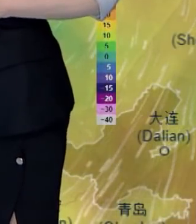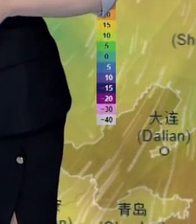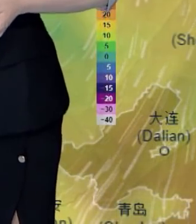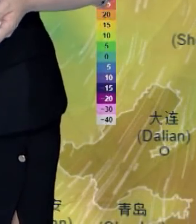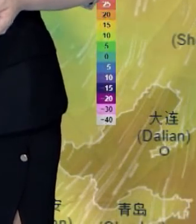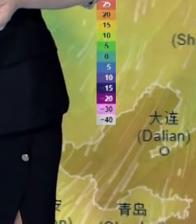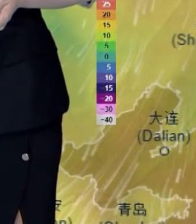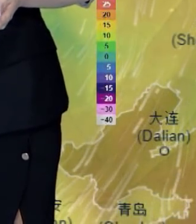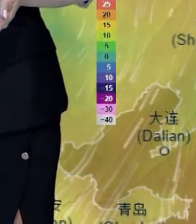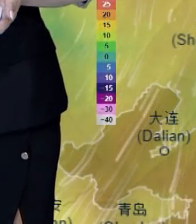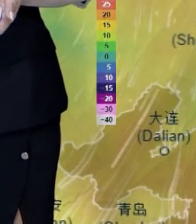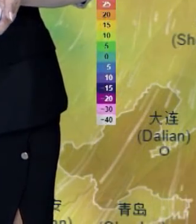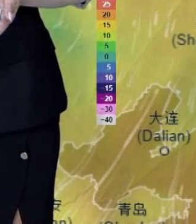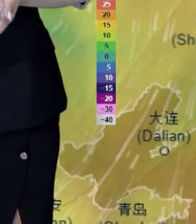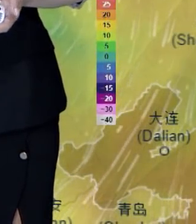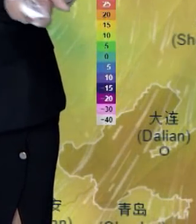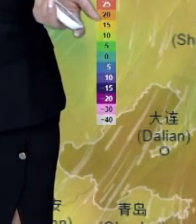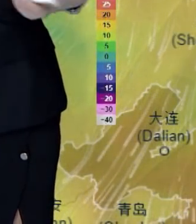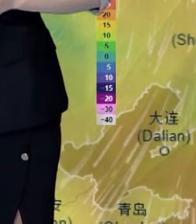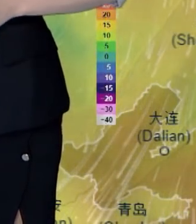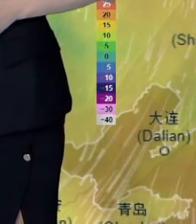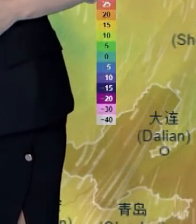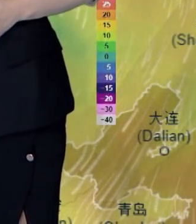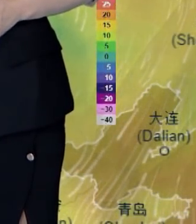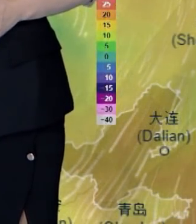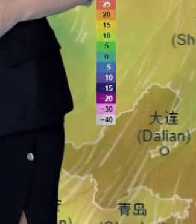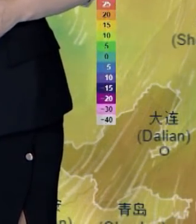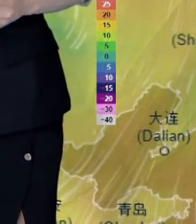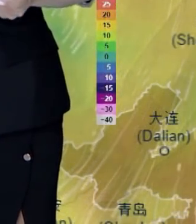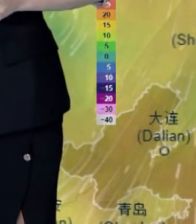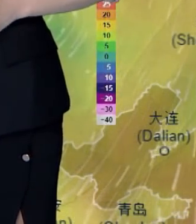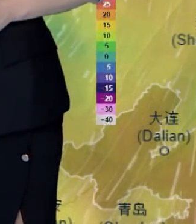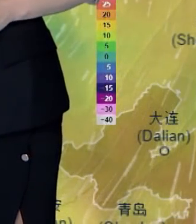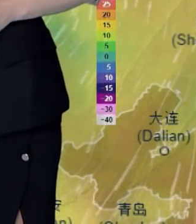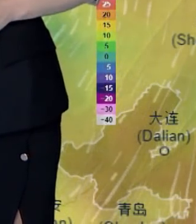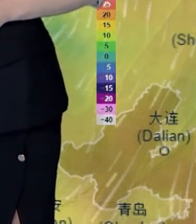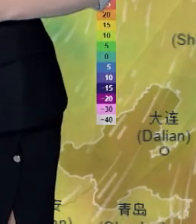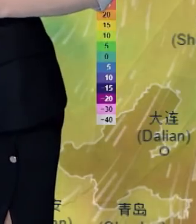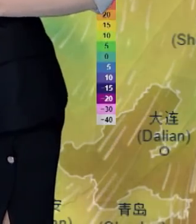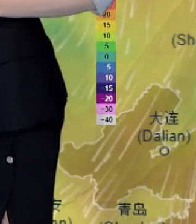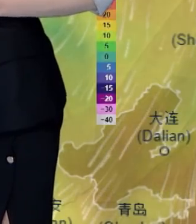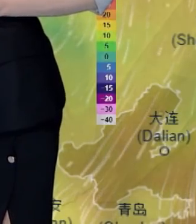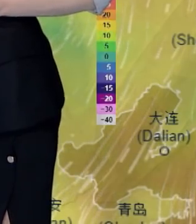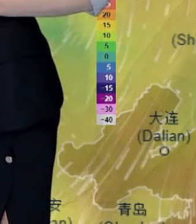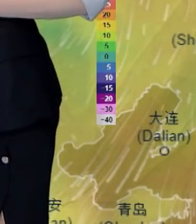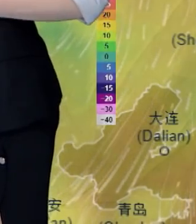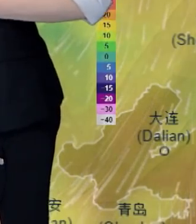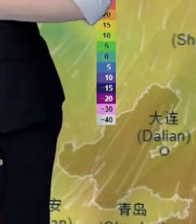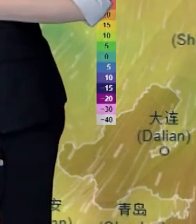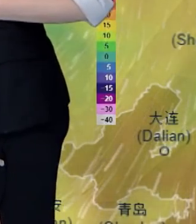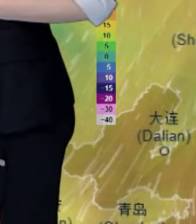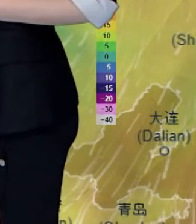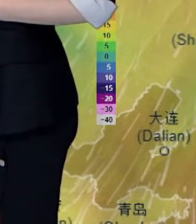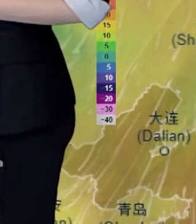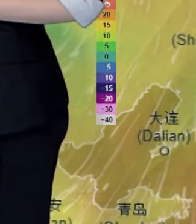нутгийн өмнөсгэр шөндөө тгээс 5 градус дулаан, за өдөртөө бол өмнөх өдрөхтэй харьцуулахад 4 градусаар дулаарч 15-аас 20 градус дулаан